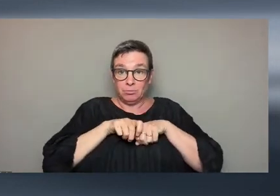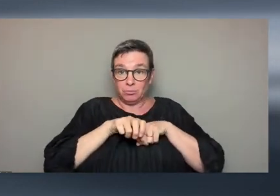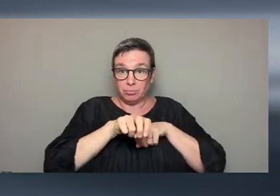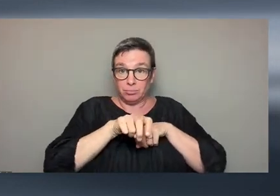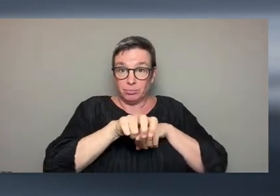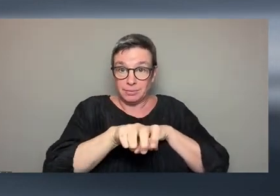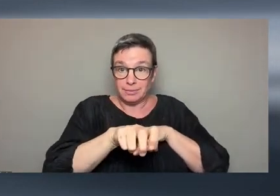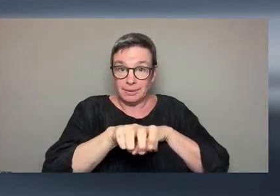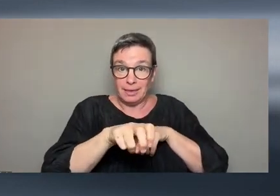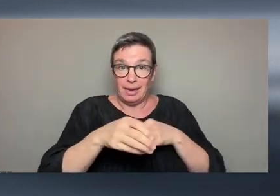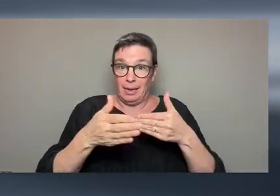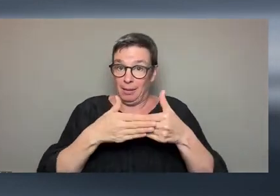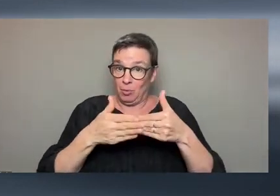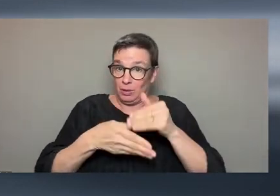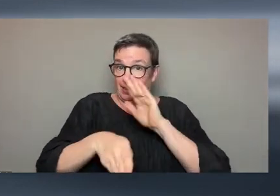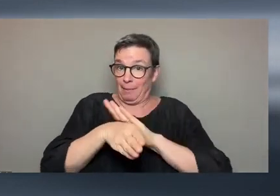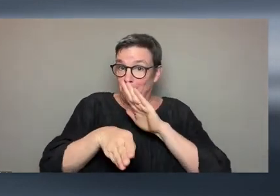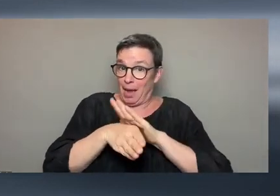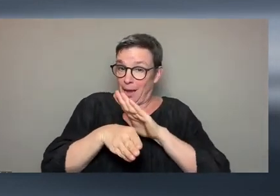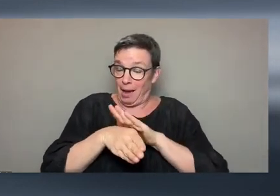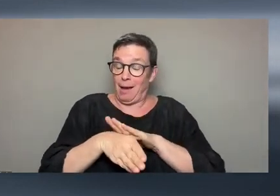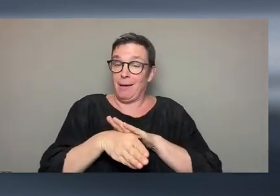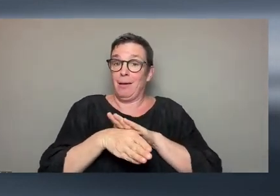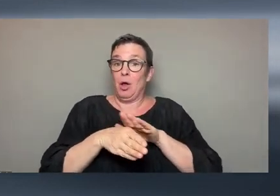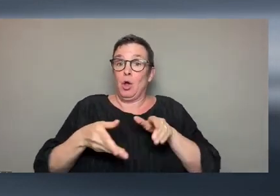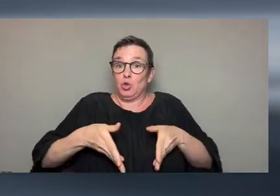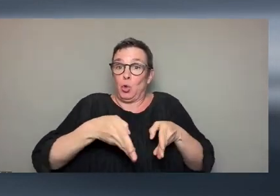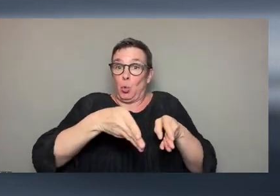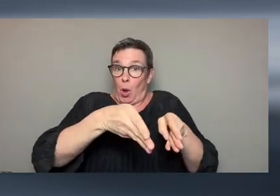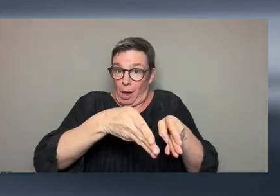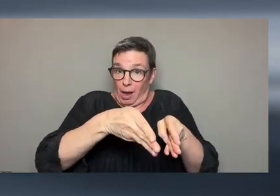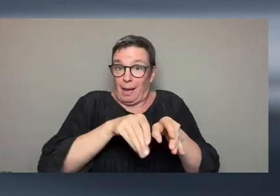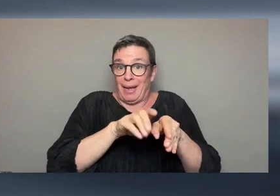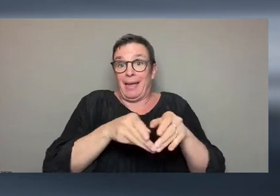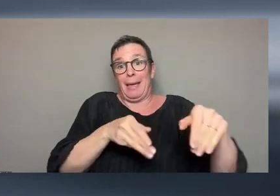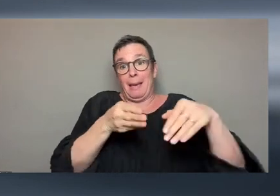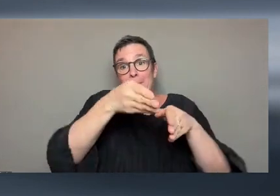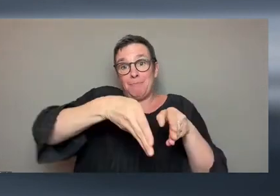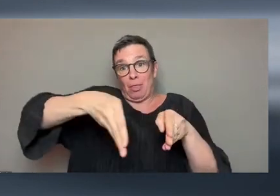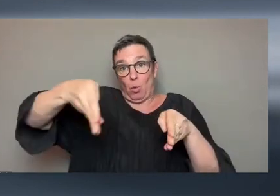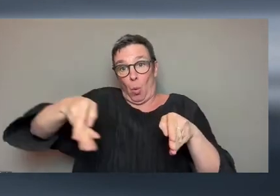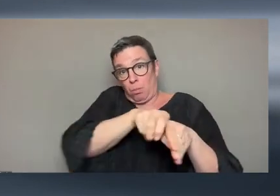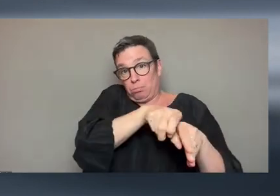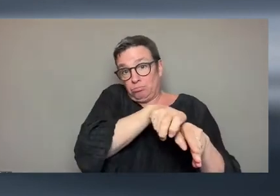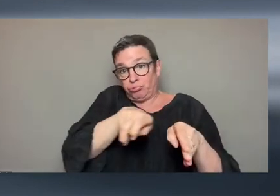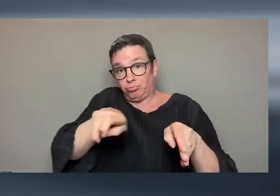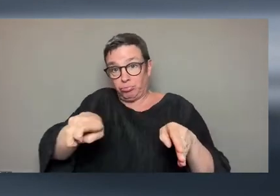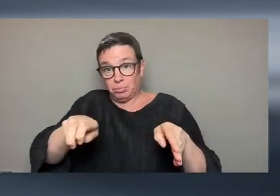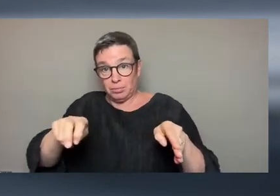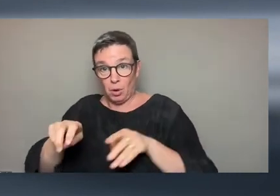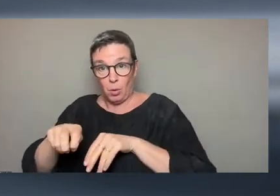rester sur le trottoir, traverser au milieu, là où il y a un passage piéton, et continuer de l'autre côté sur le trottoir.